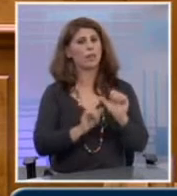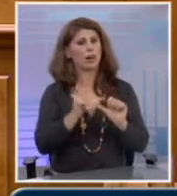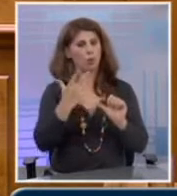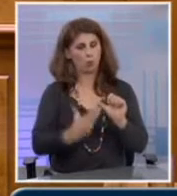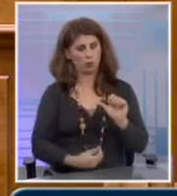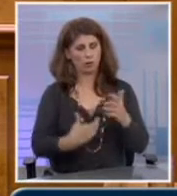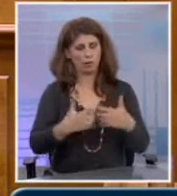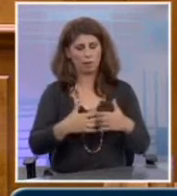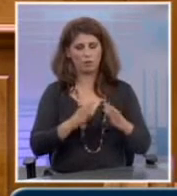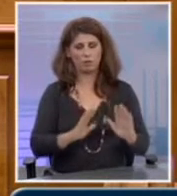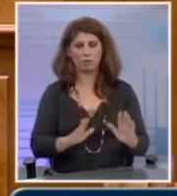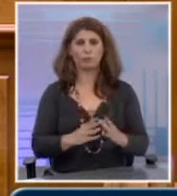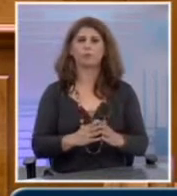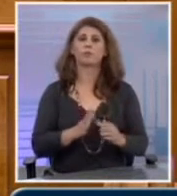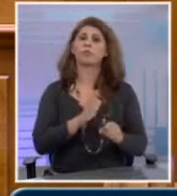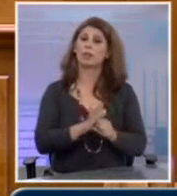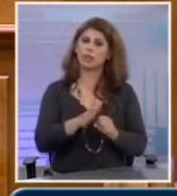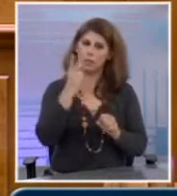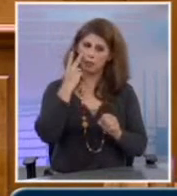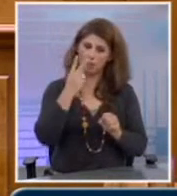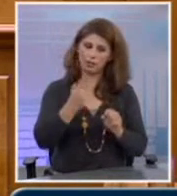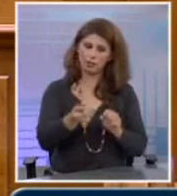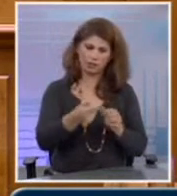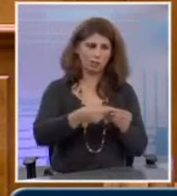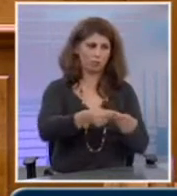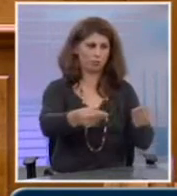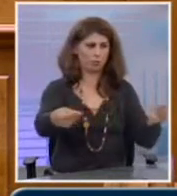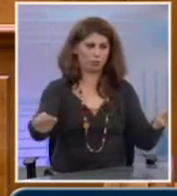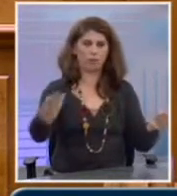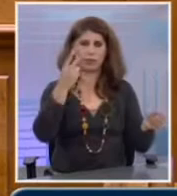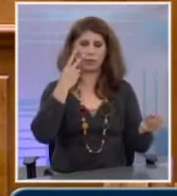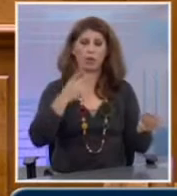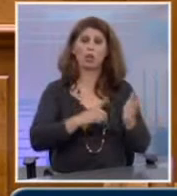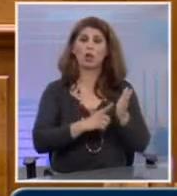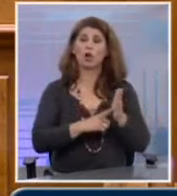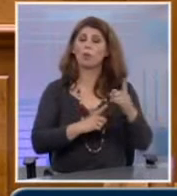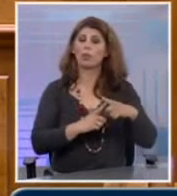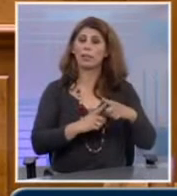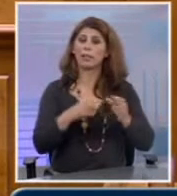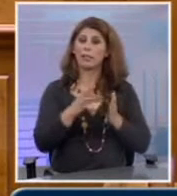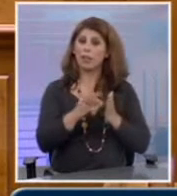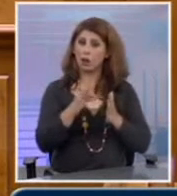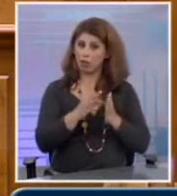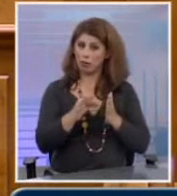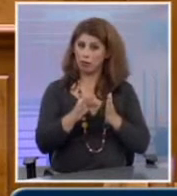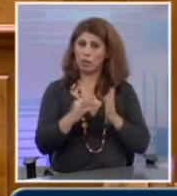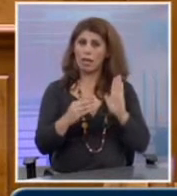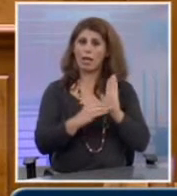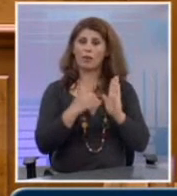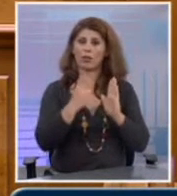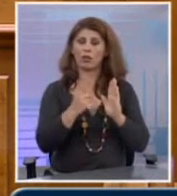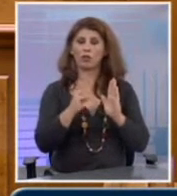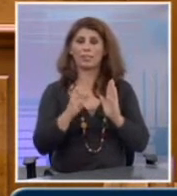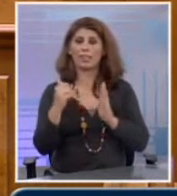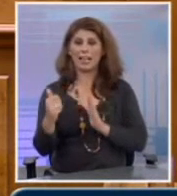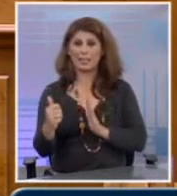του μηχανισμού. Είναι αρκετές, θα τις δείτε σε λίγο. Η νομοτεχνική διόρθωση στο άρθρο